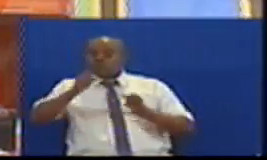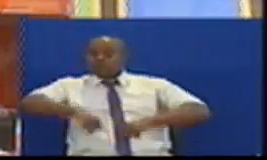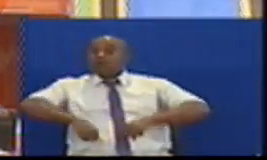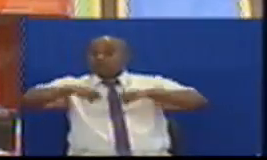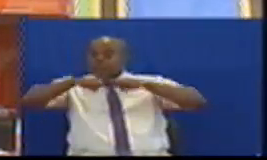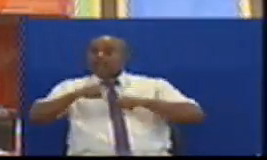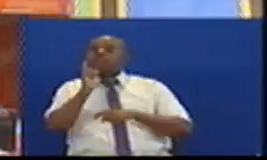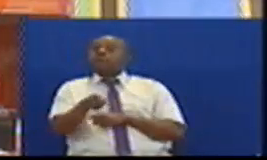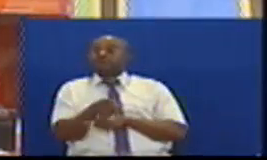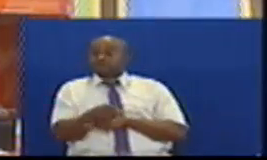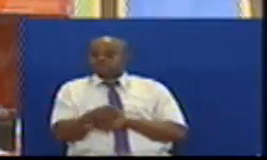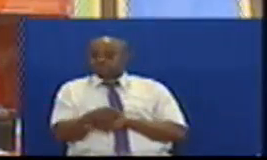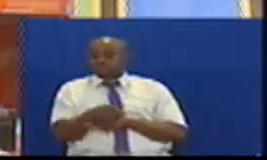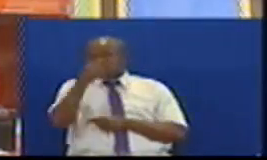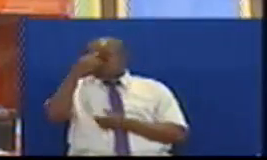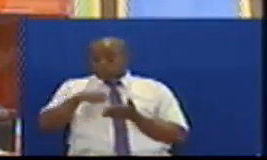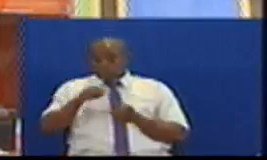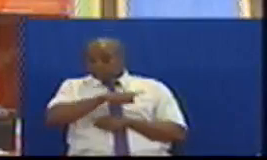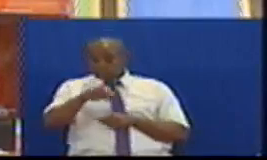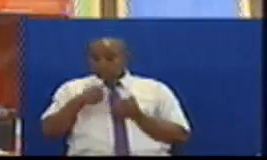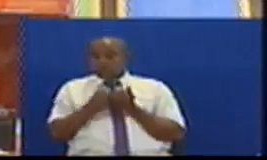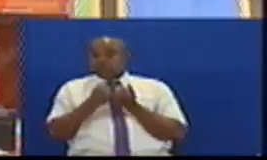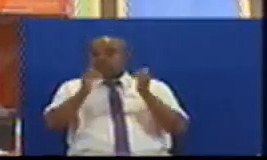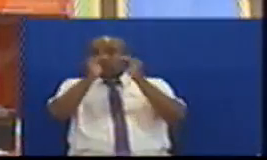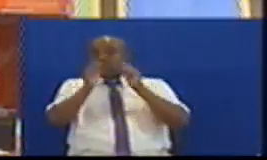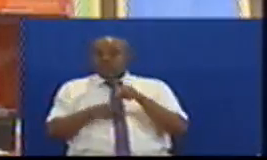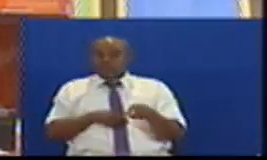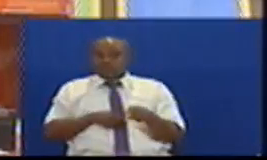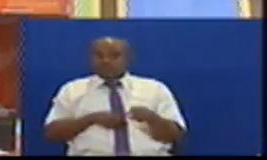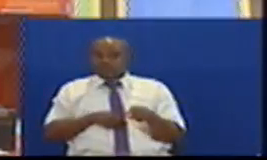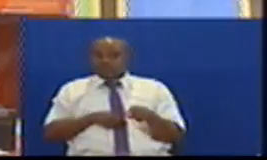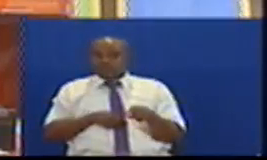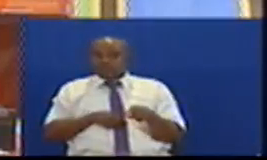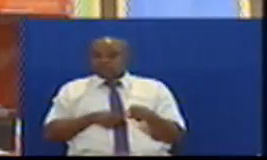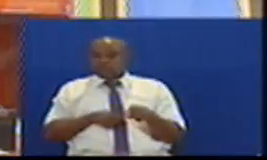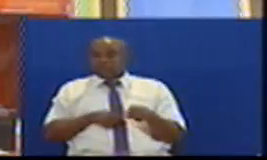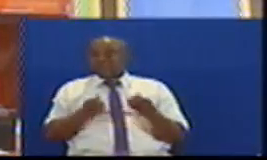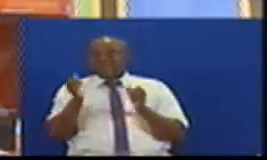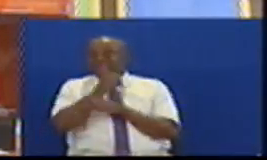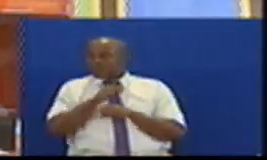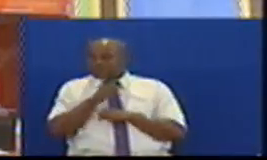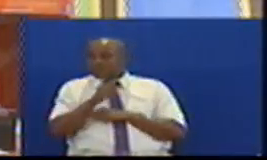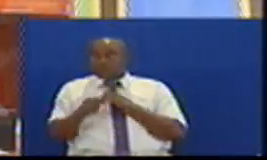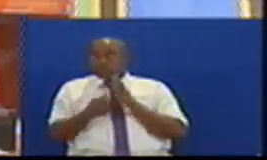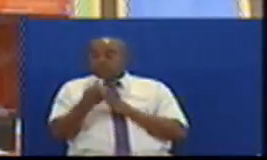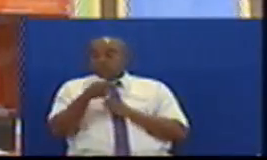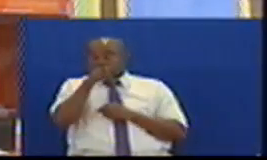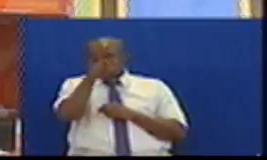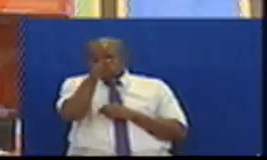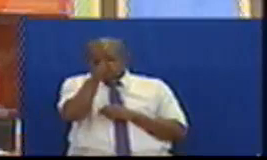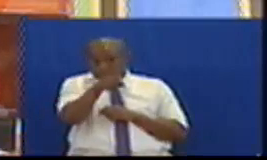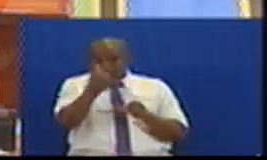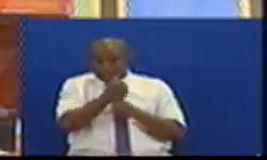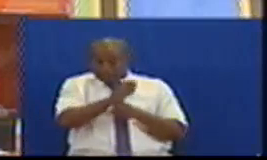escalation. Na ndio maana tumeweka mfumo wa kukata rufaa. Sasa haiwezekani kitokea kwamba maamuzi fulani yalifanywa katika ngazi